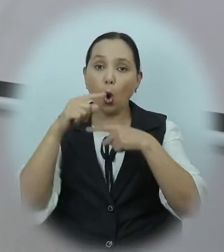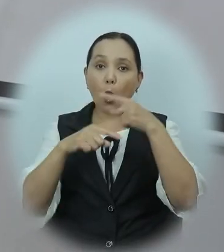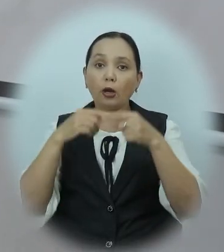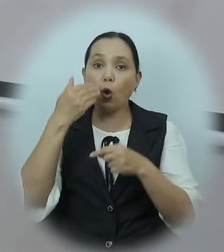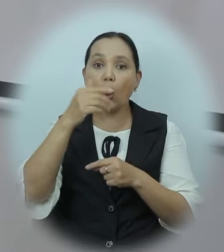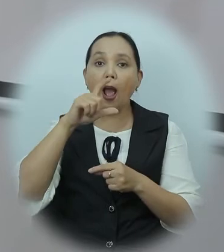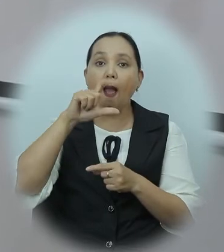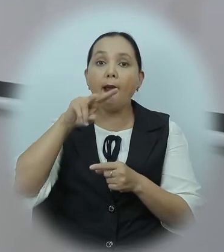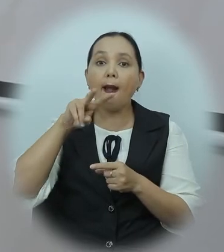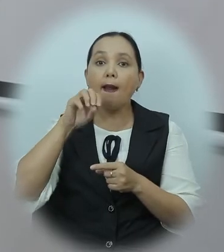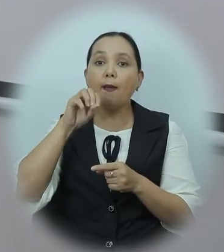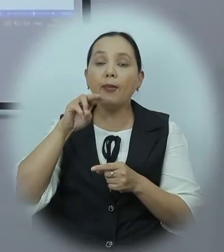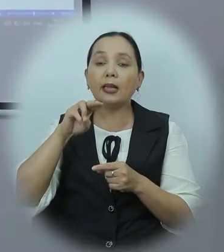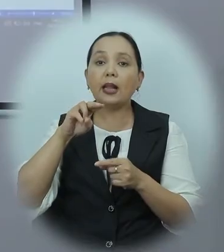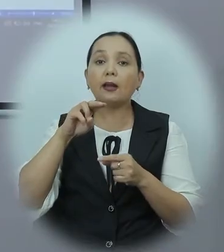elementlardan